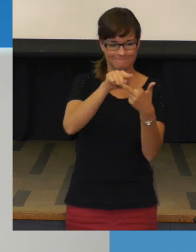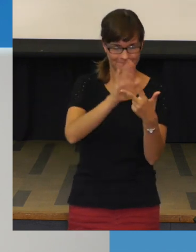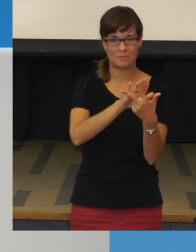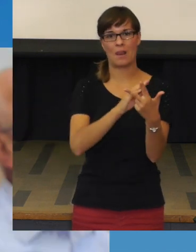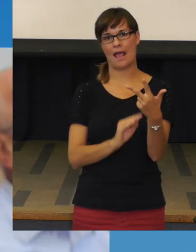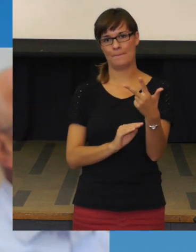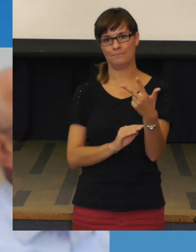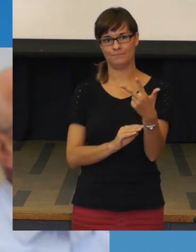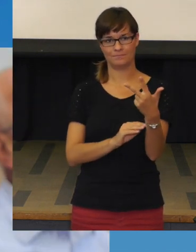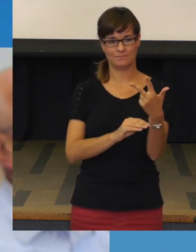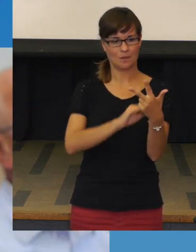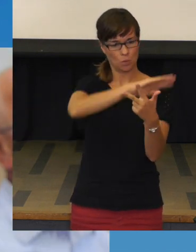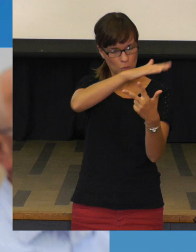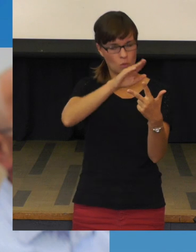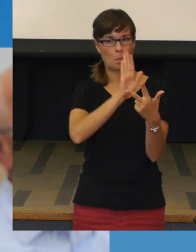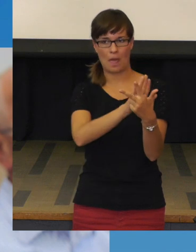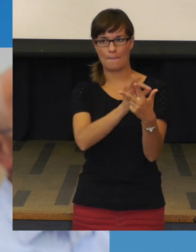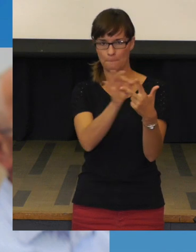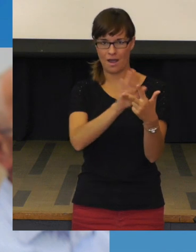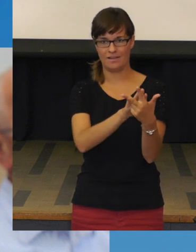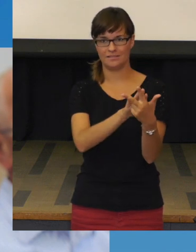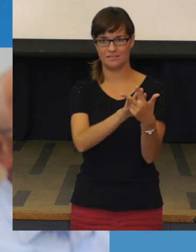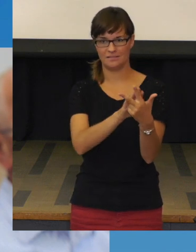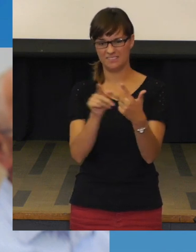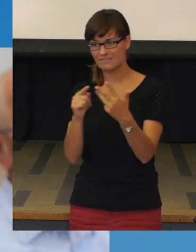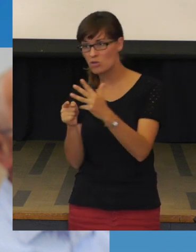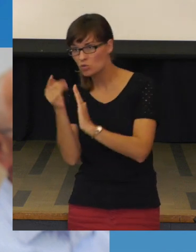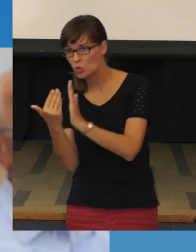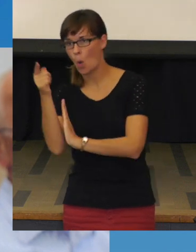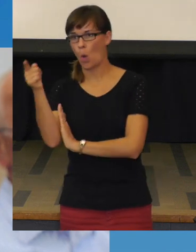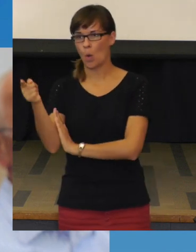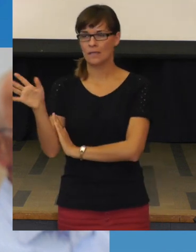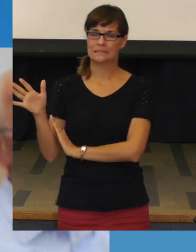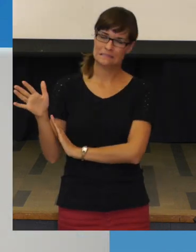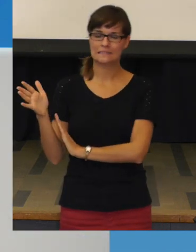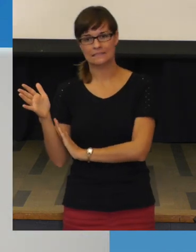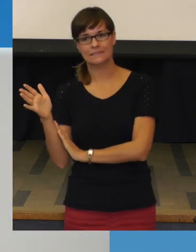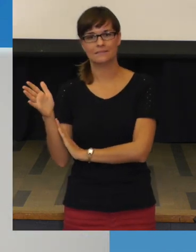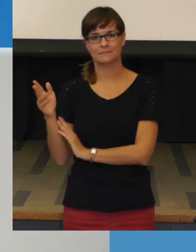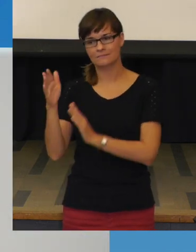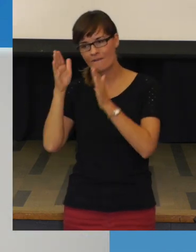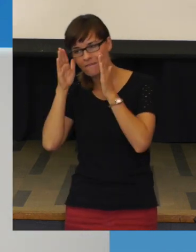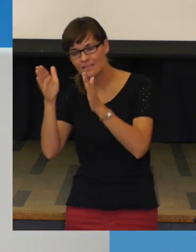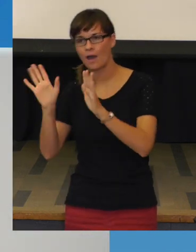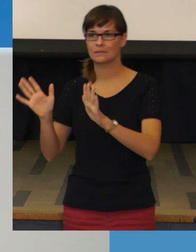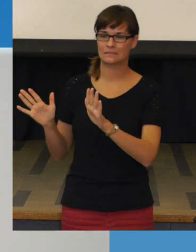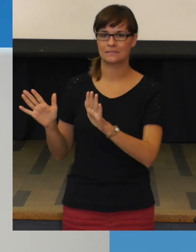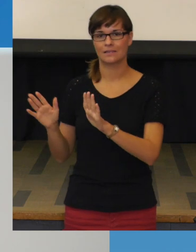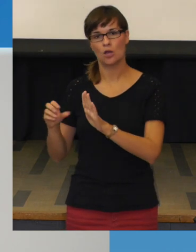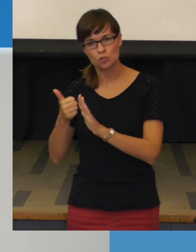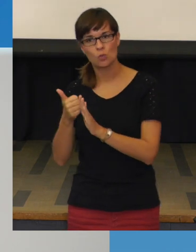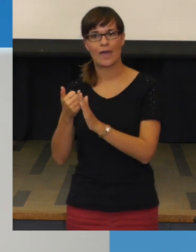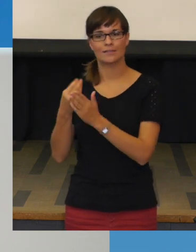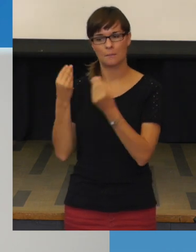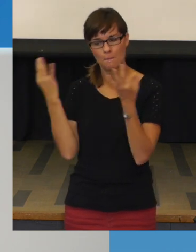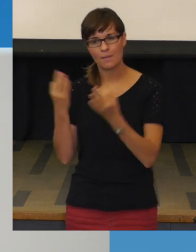ich mich auf neuere Therapieverfahren einlasse. In der modernen Medizin muss man ganz klar sagen, müssen wir erst immer über Studien beweisen, und